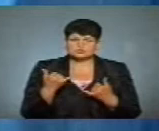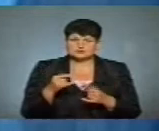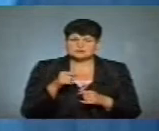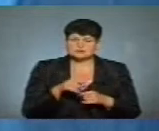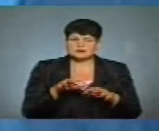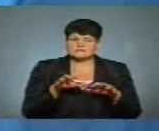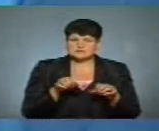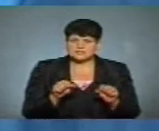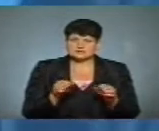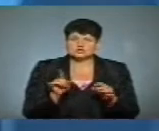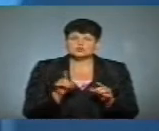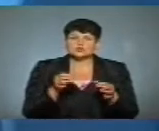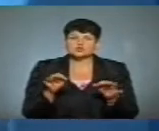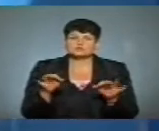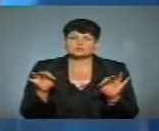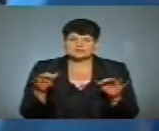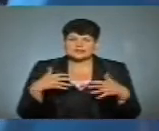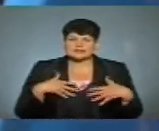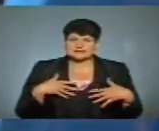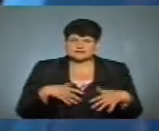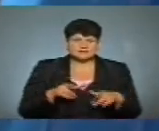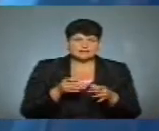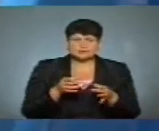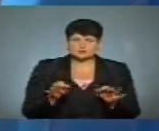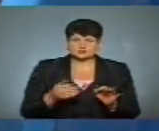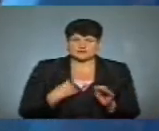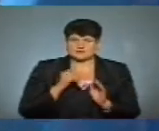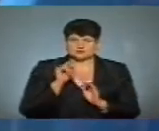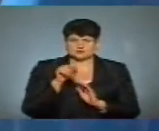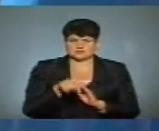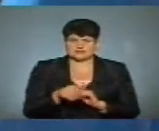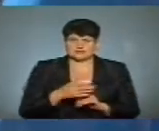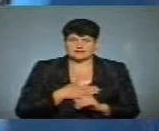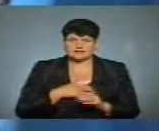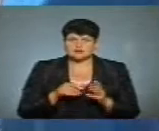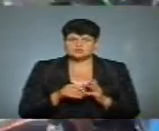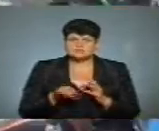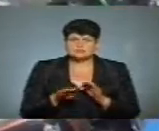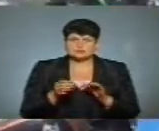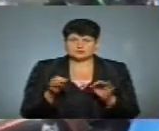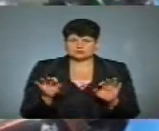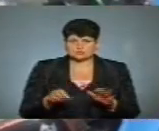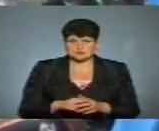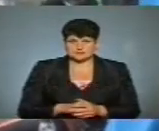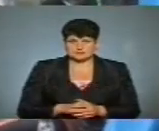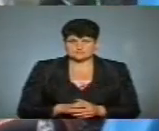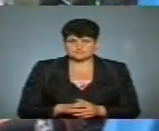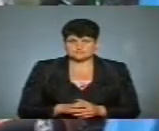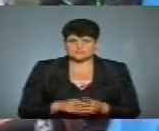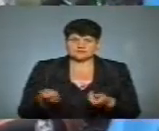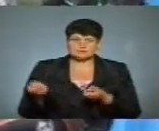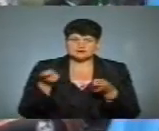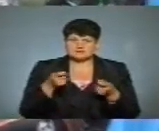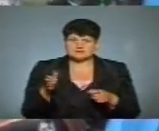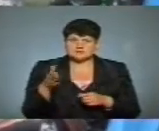що освобождає Крим, вона не пускає нас туди, на нашу землю не пускає. Завести цей